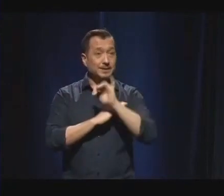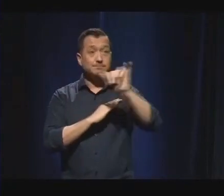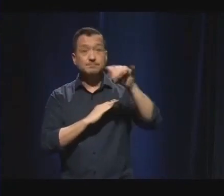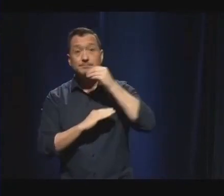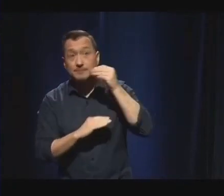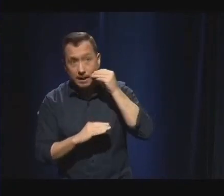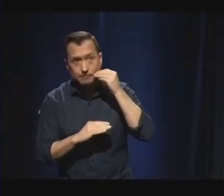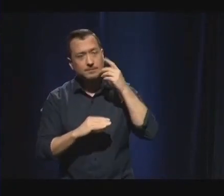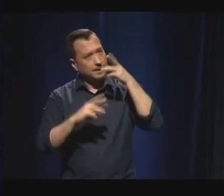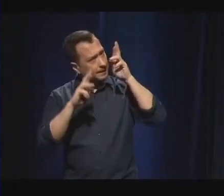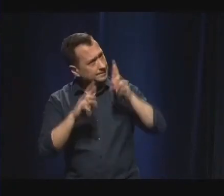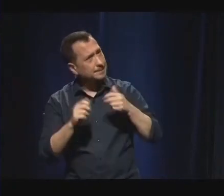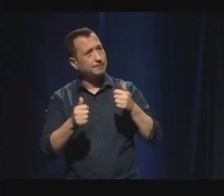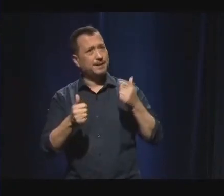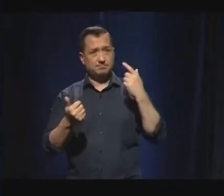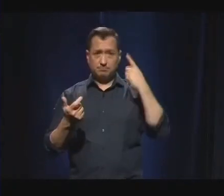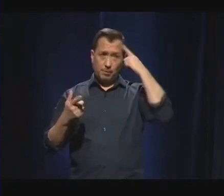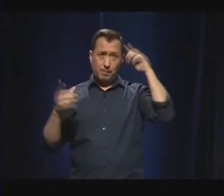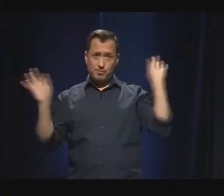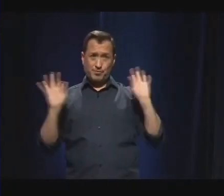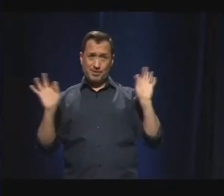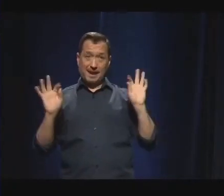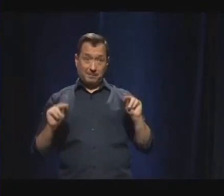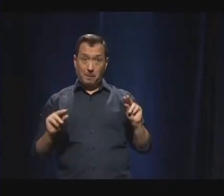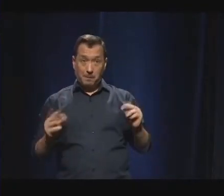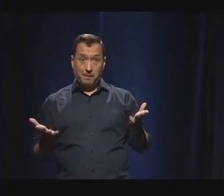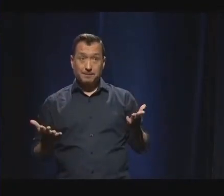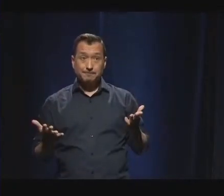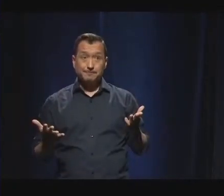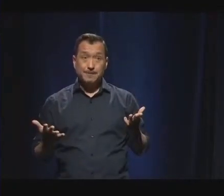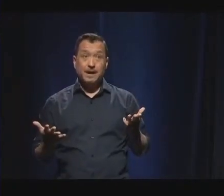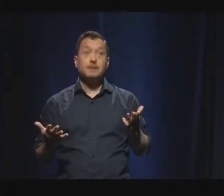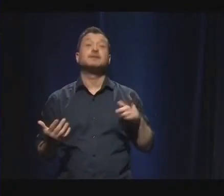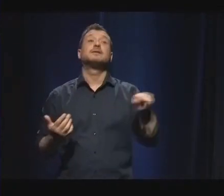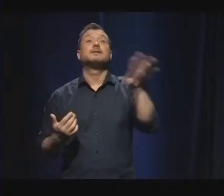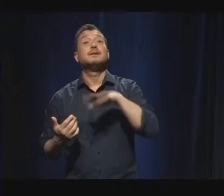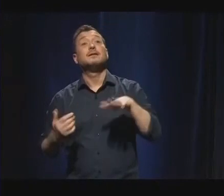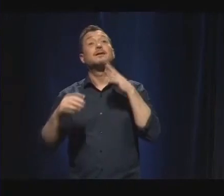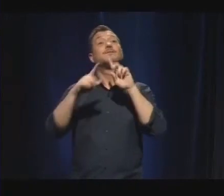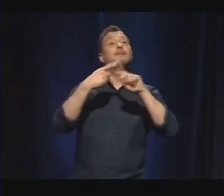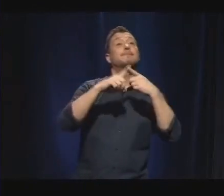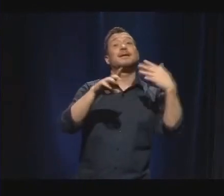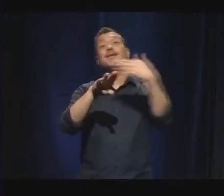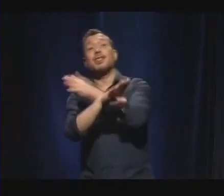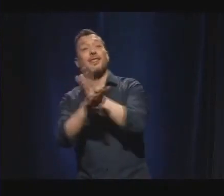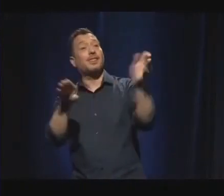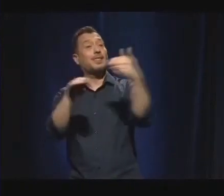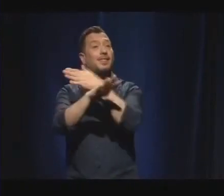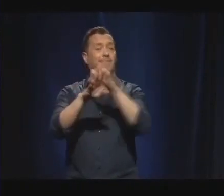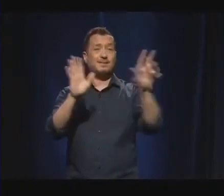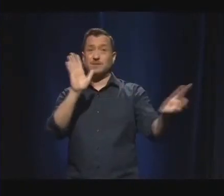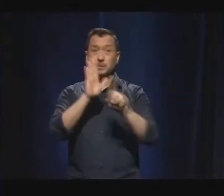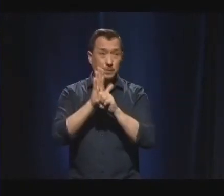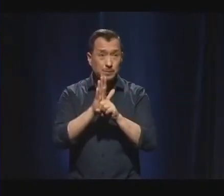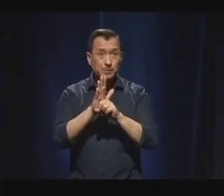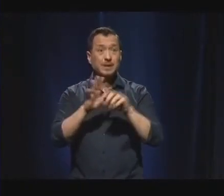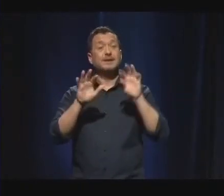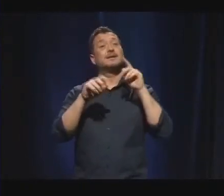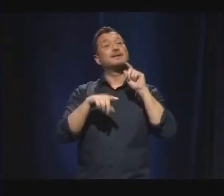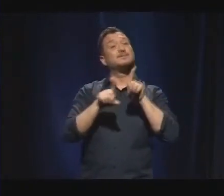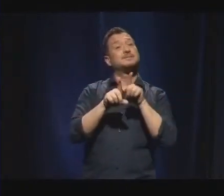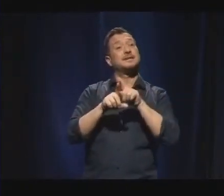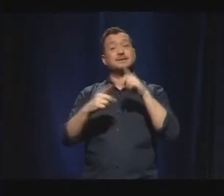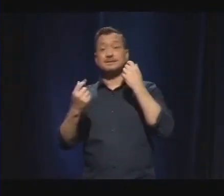a l'interdiction des contacts privés à la maison, on a encore le télétravail obligatoire. Tout ça, ce sont des choses qui vont nous aider